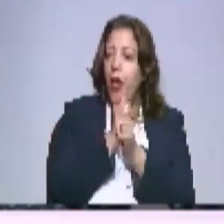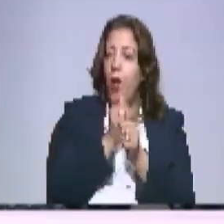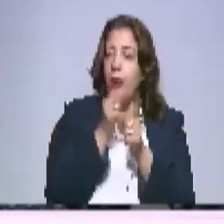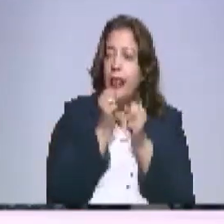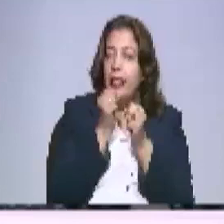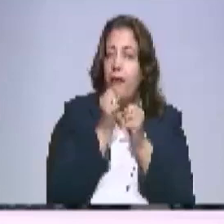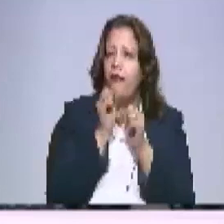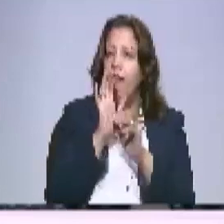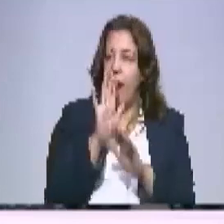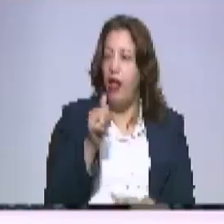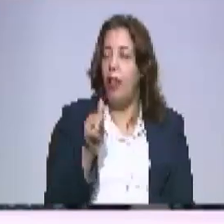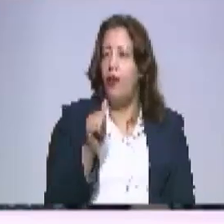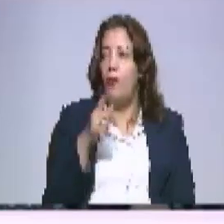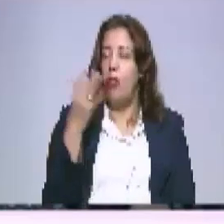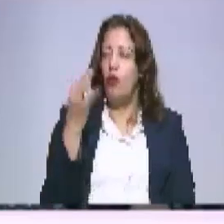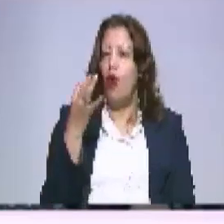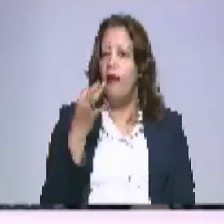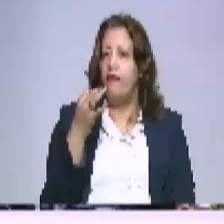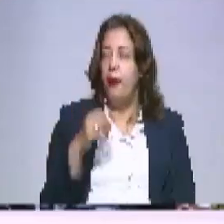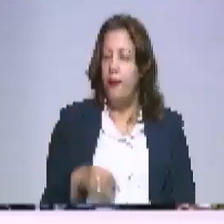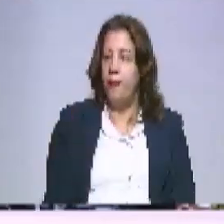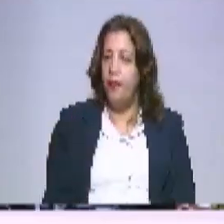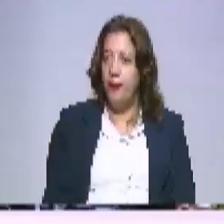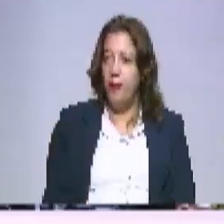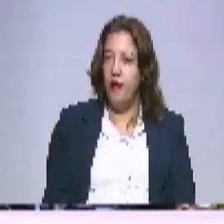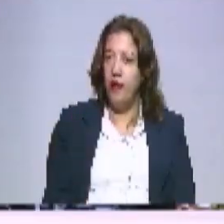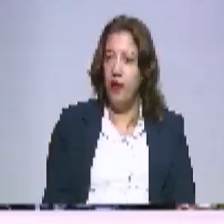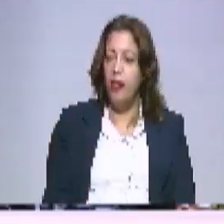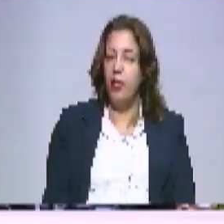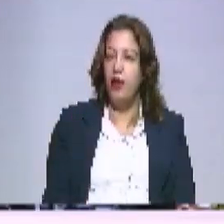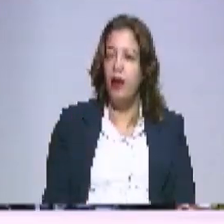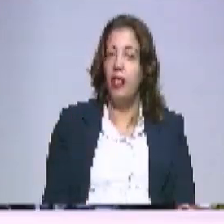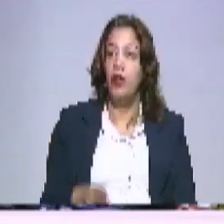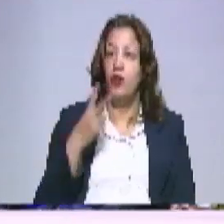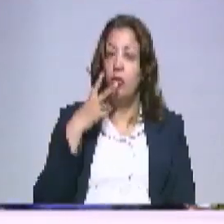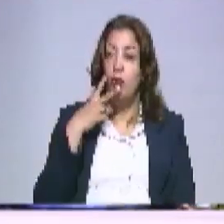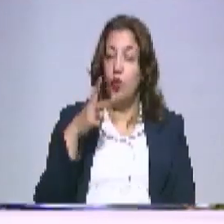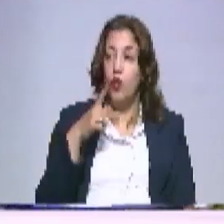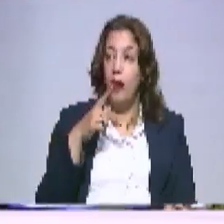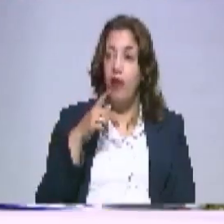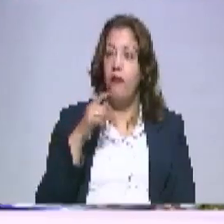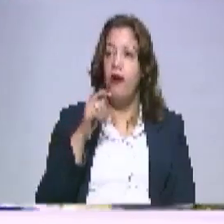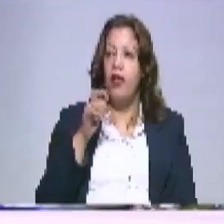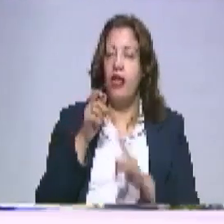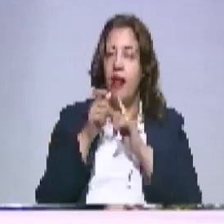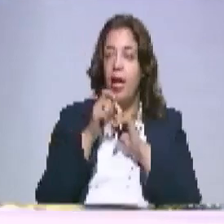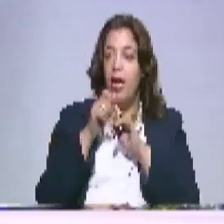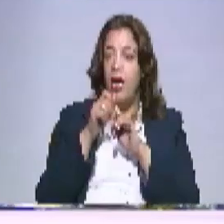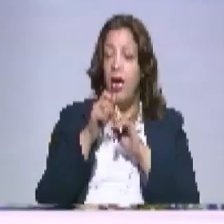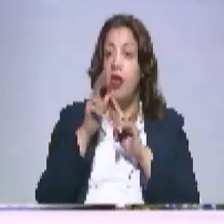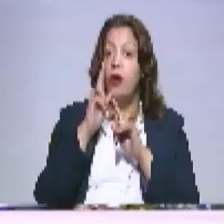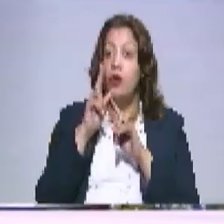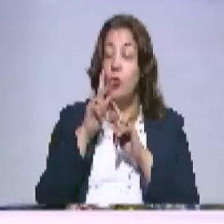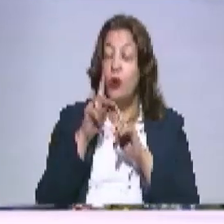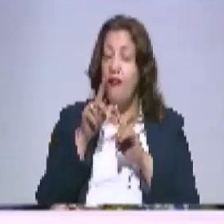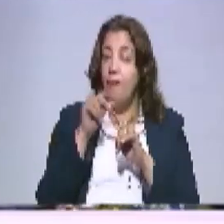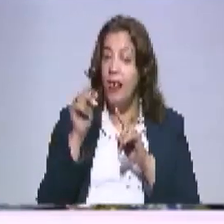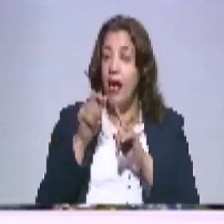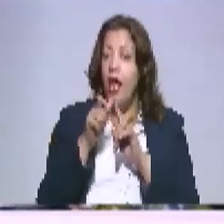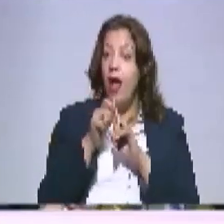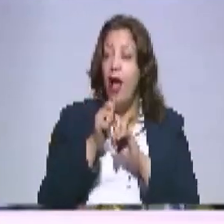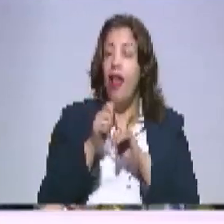الشتاء بتبقى تحفة بقى. ناخد معانا بقى الفول السوداني ده ننزل بيه على الشعرية اللي احنا بنحمرها.